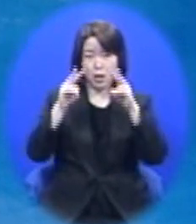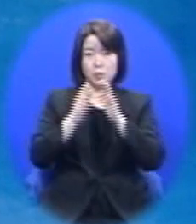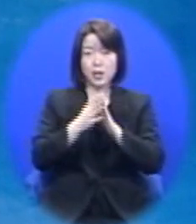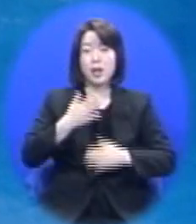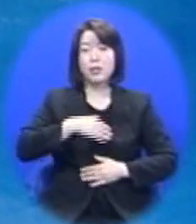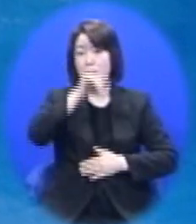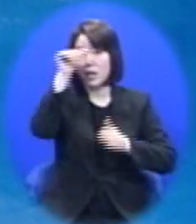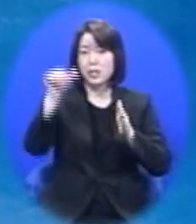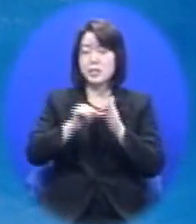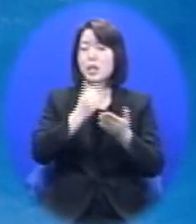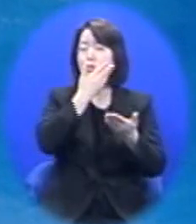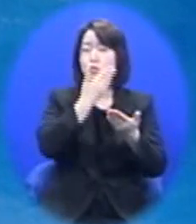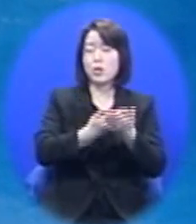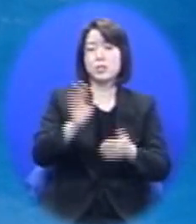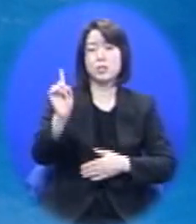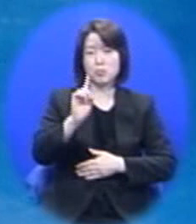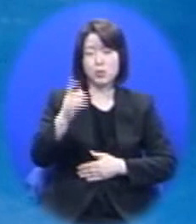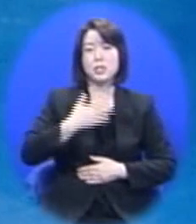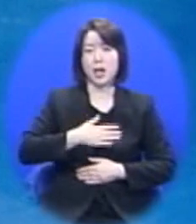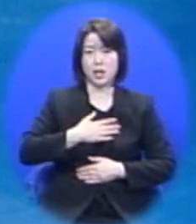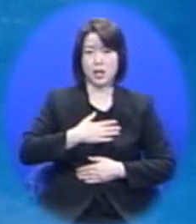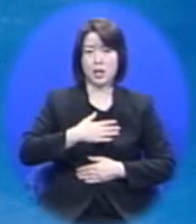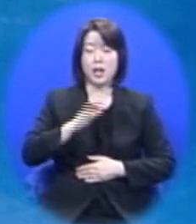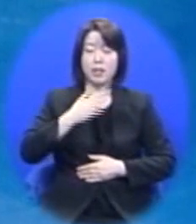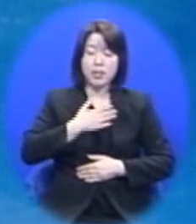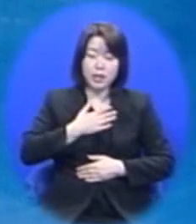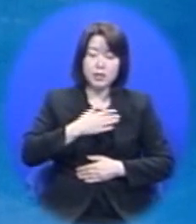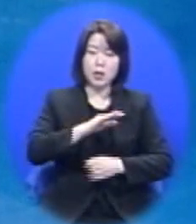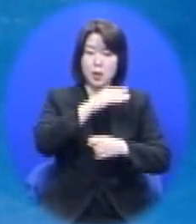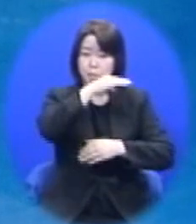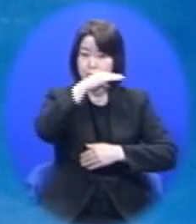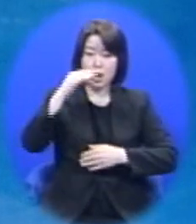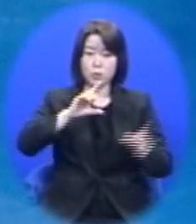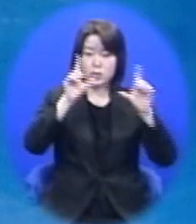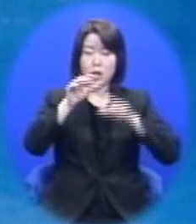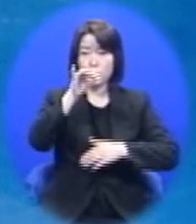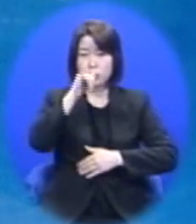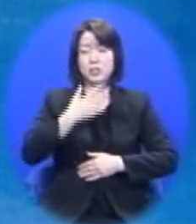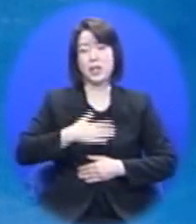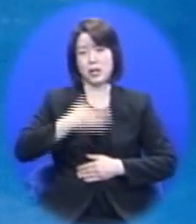게 뭔지, 나는 바로 사는지를 알게 됩니다.